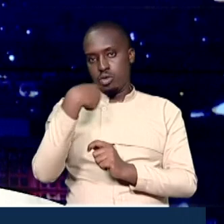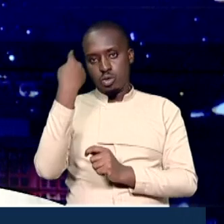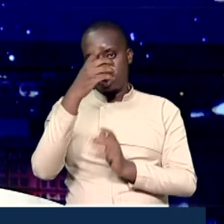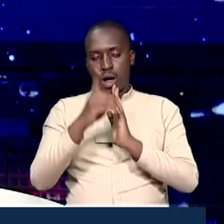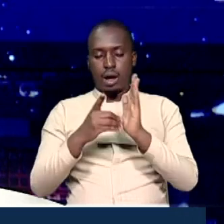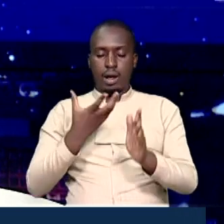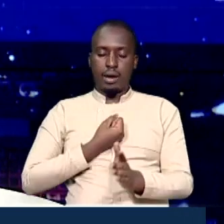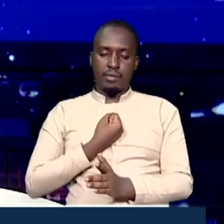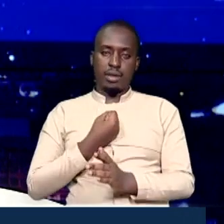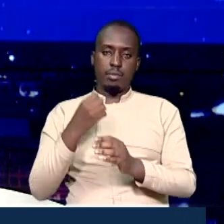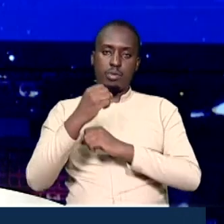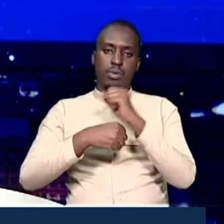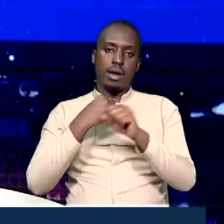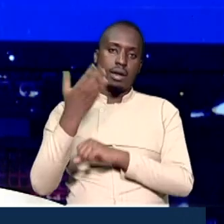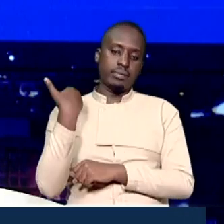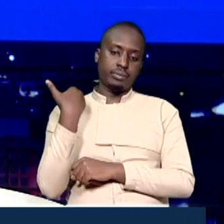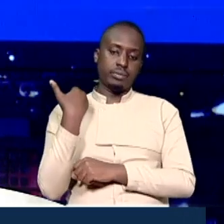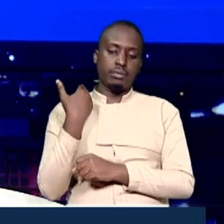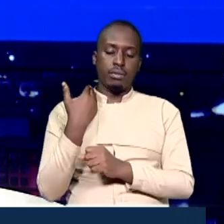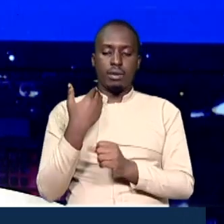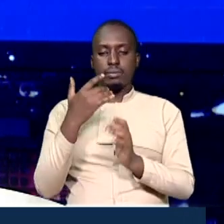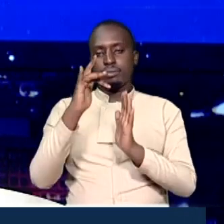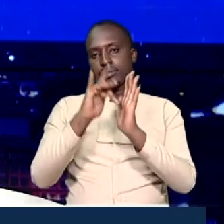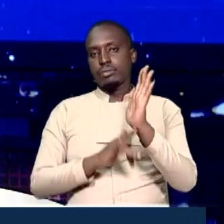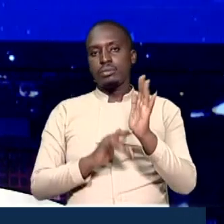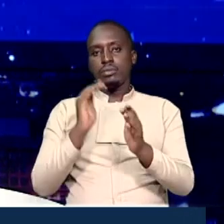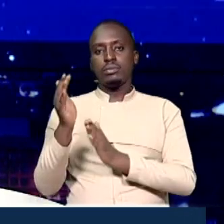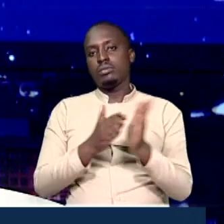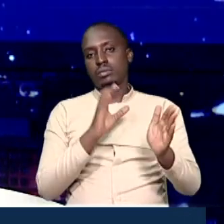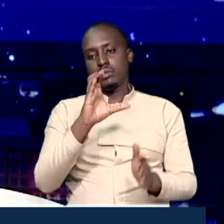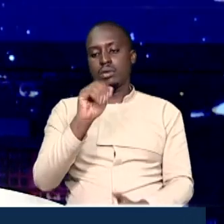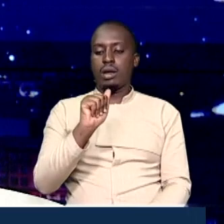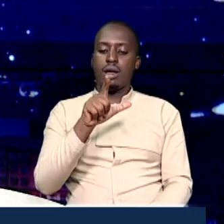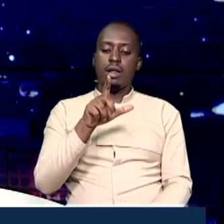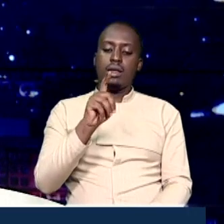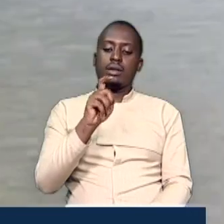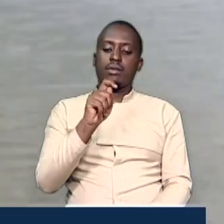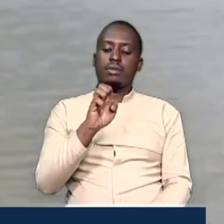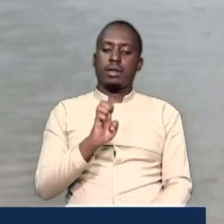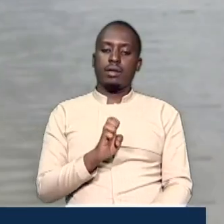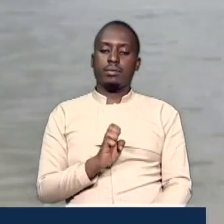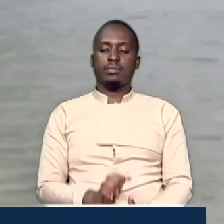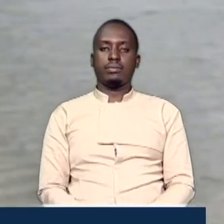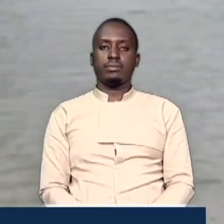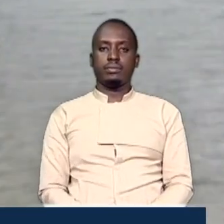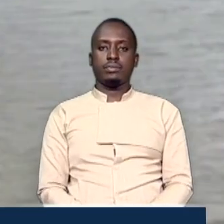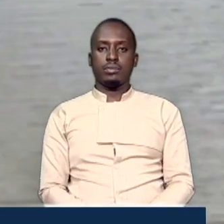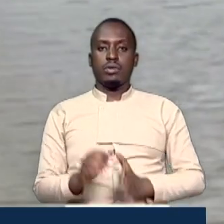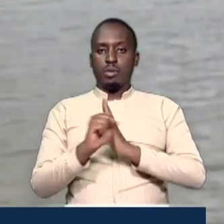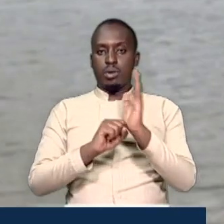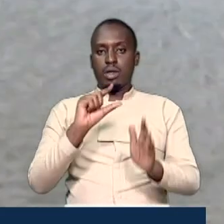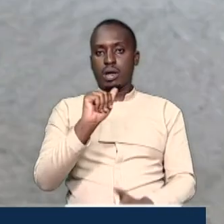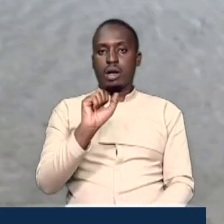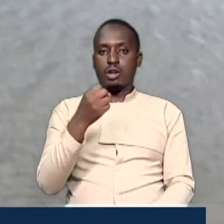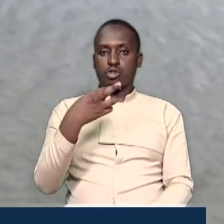kari gafite mu myaka yatambutse inkuru irambuye twateguriwe na Calixte Kaberuka. Umurenge wa Gashora